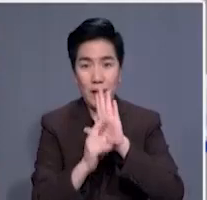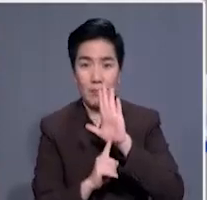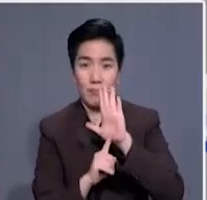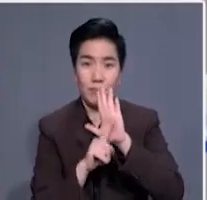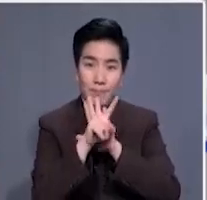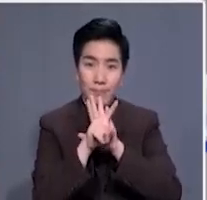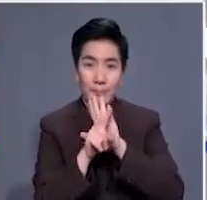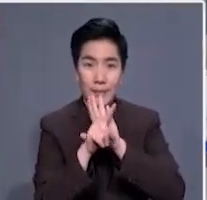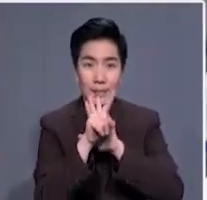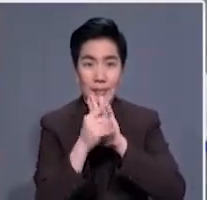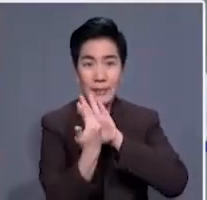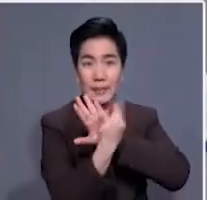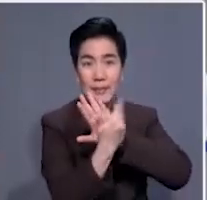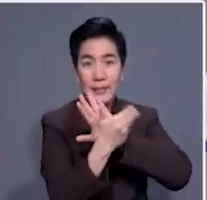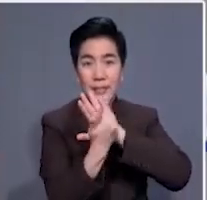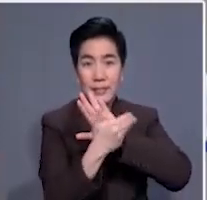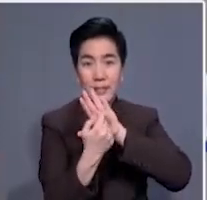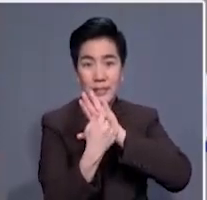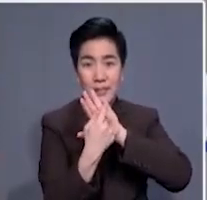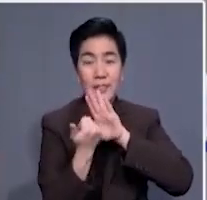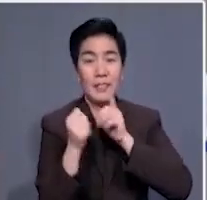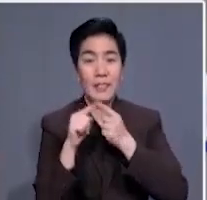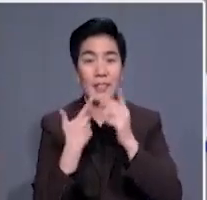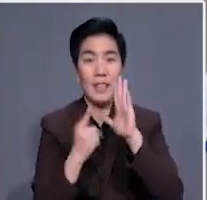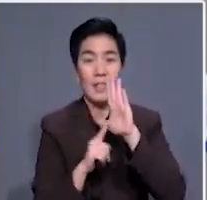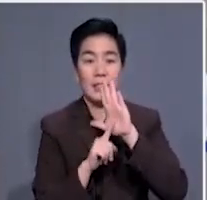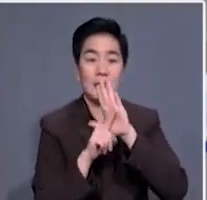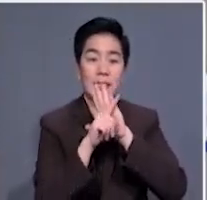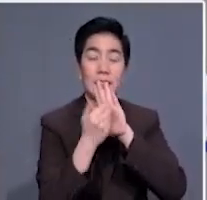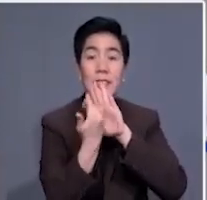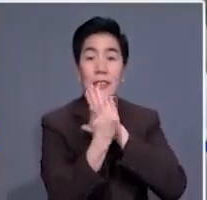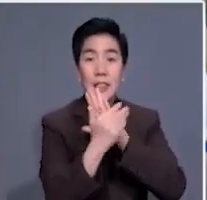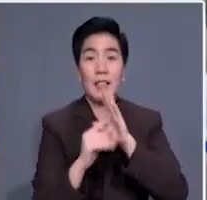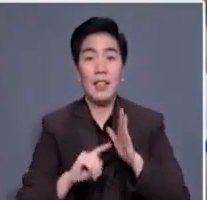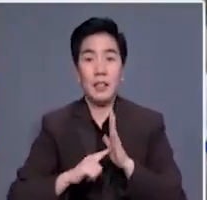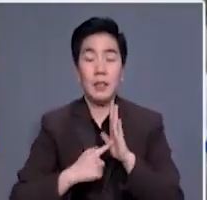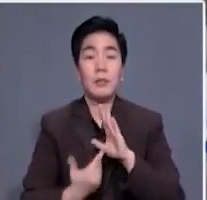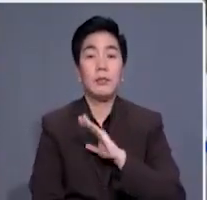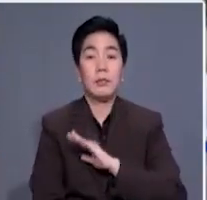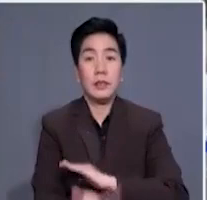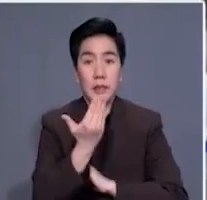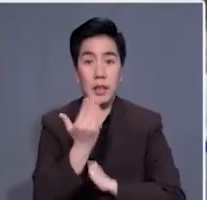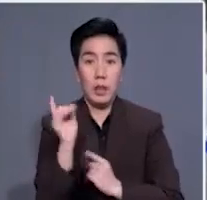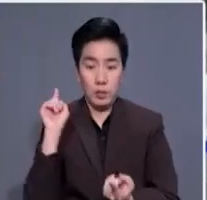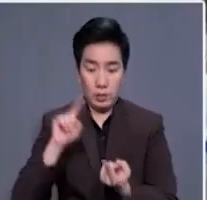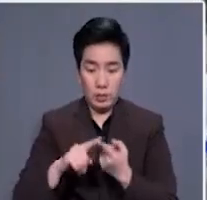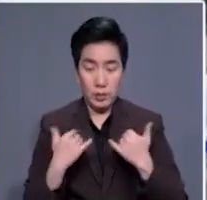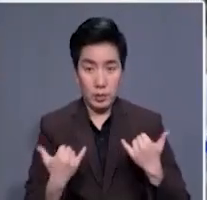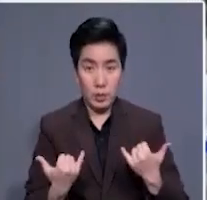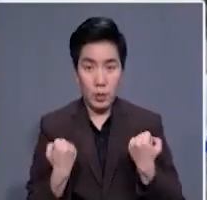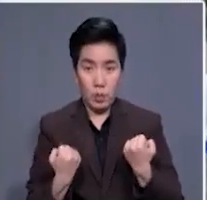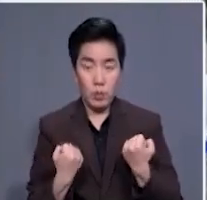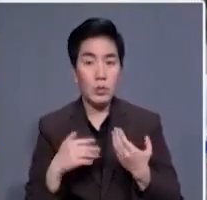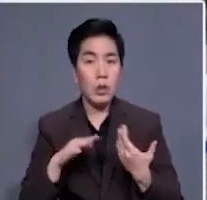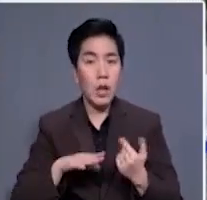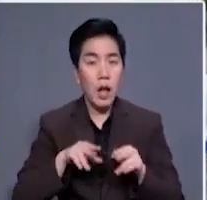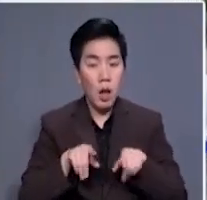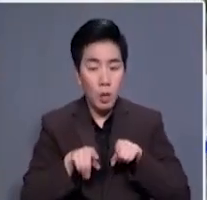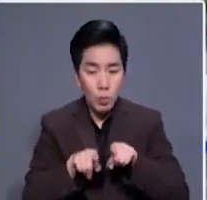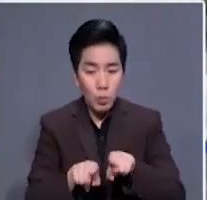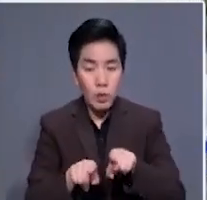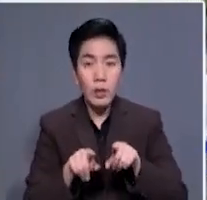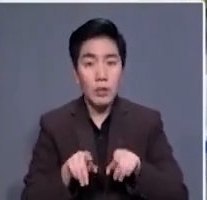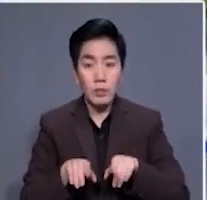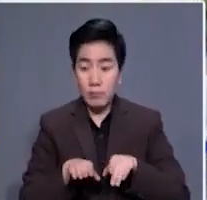ศรีอยุธยานะคะที่จะมุ่งหน้าไปยังทางภาคอีสานตั้งแต่ช่วงเช้าจนถึงขณะนี้การจราจรทางหลักและคู่ขนาน